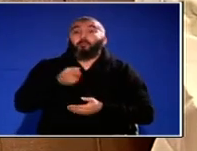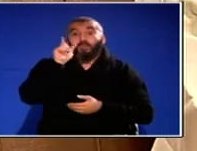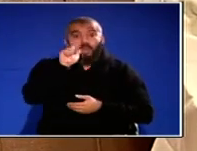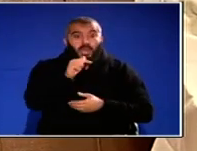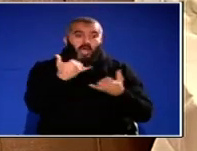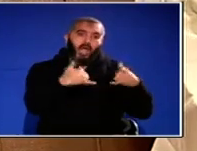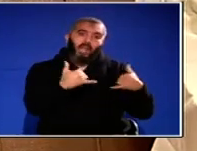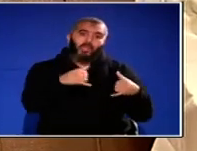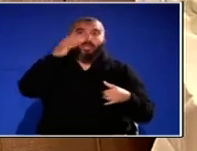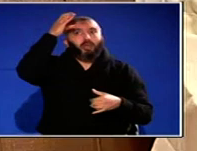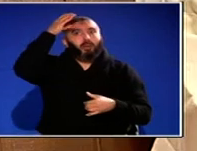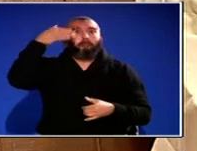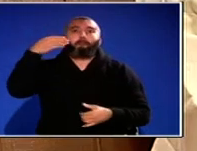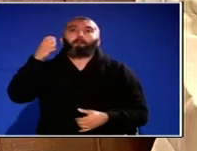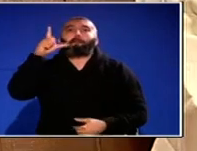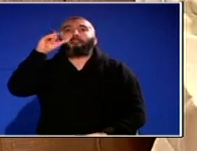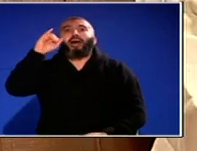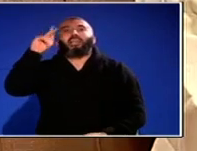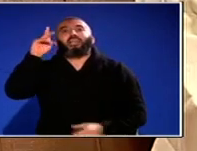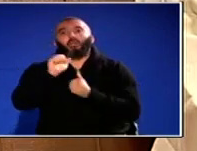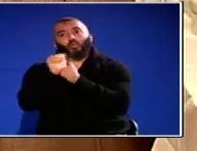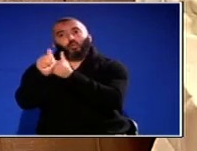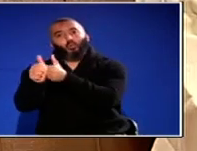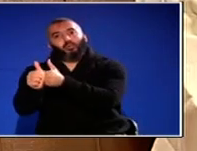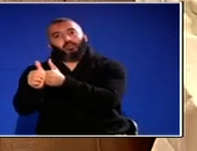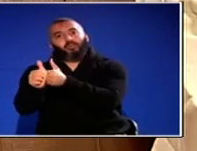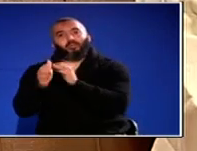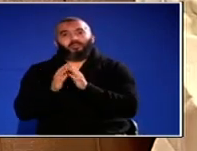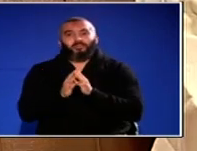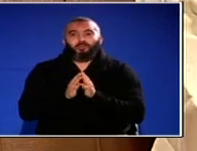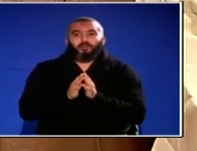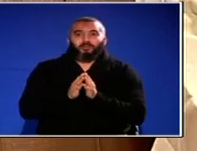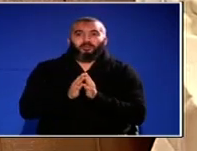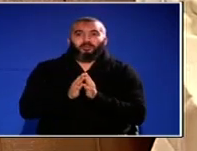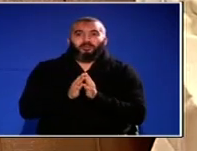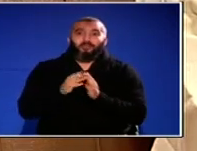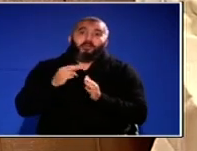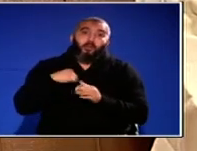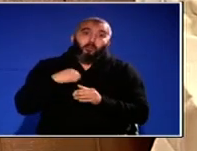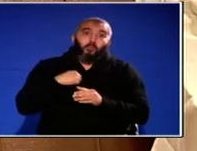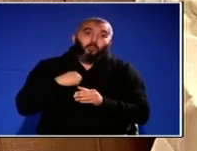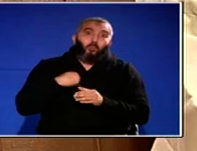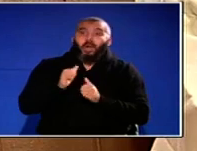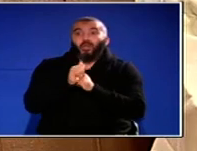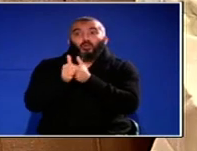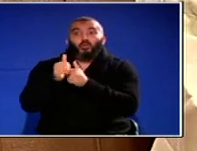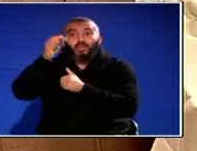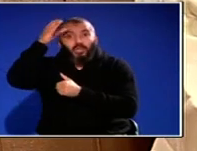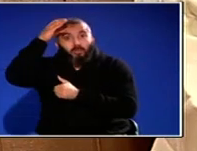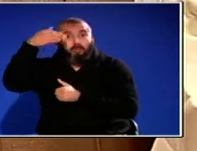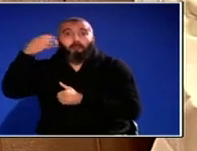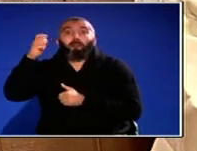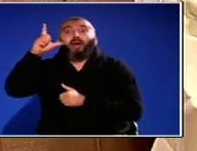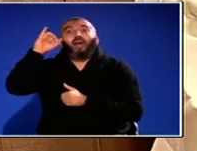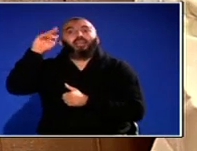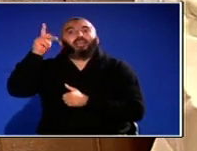ويعني أمر لا يؤدي بنا إلى الخلاف. إذا كنت ألتزم بفقه الإمام مالك رضي الله عنه فينبغي